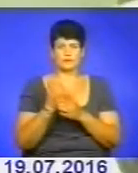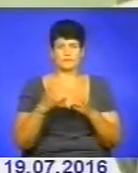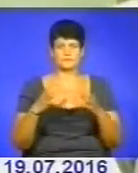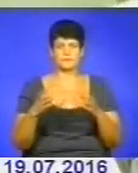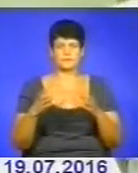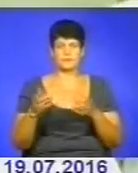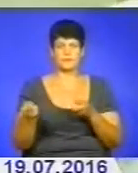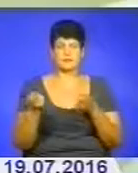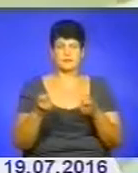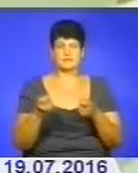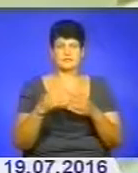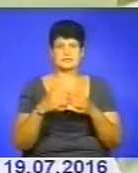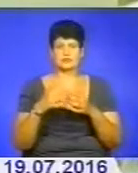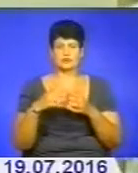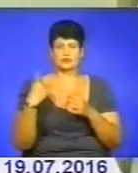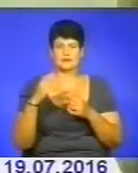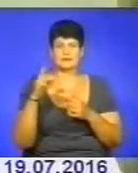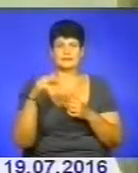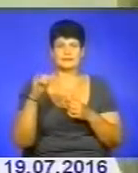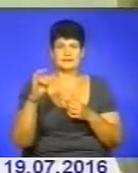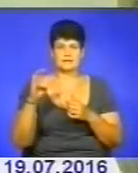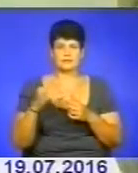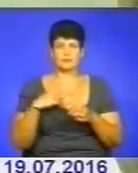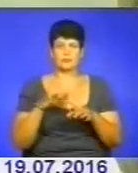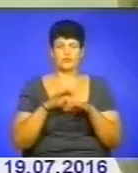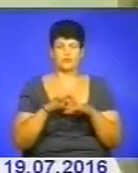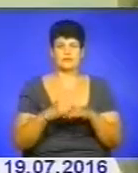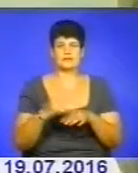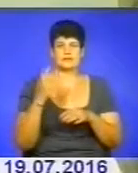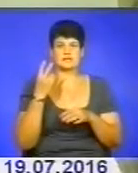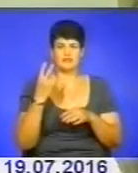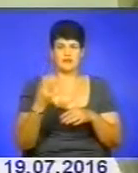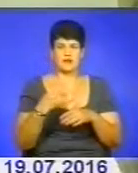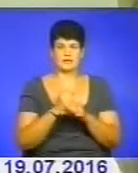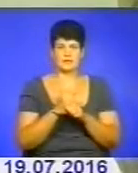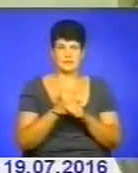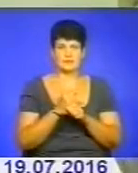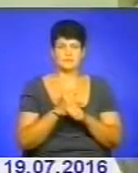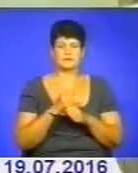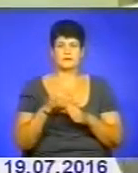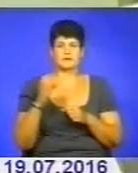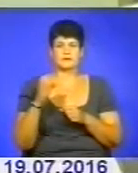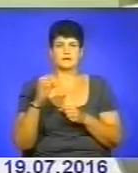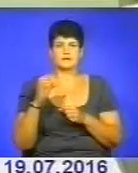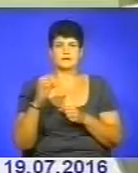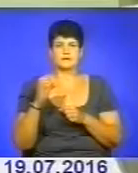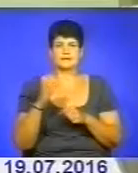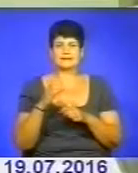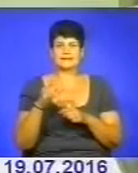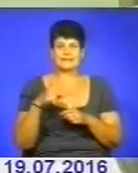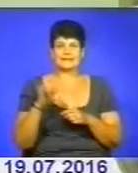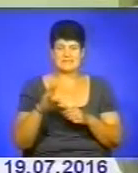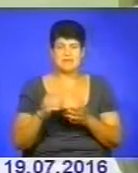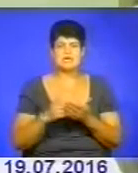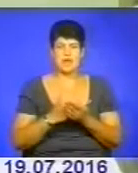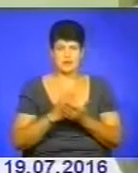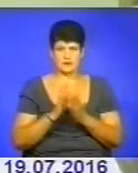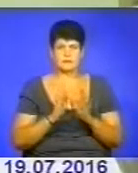чи іншими овочами і фруктами. Сьогодні на обох ринках особливо ретельно перевіряють баштанні. На сьогоднішній